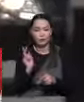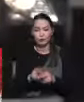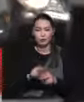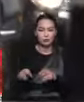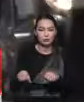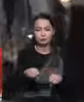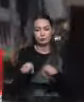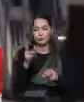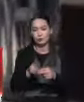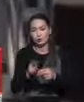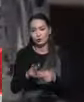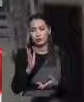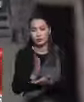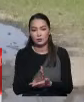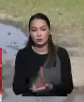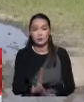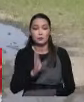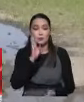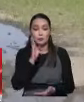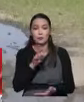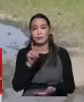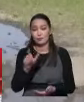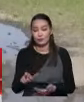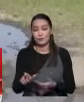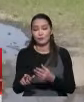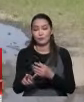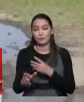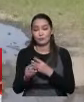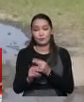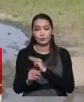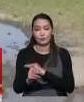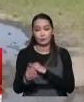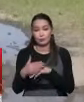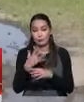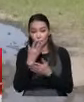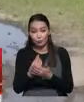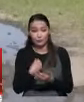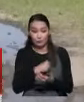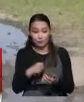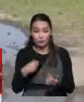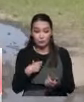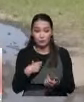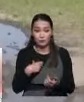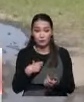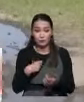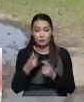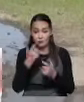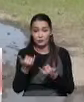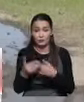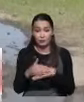келтіретін көрінеді. Мен мысалы таңертең азанымен жұмысқа шыққанда өзімнің бір үреймен шығамын да, үреймен. Қазір